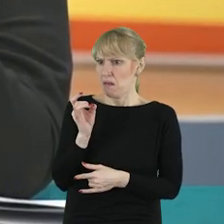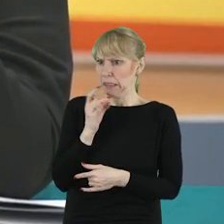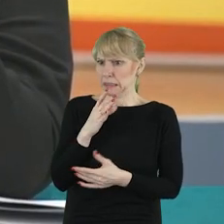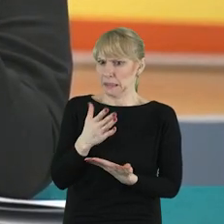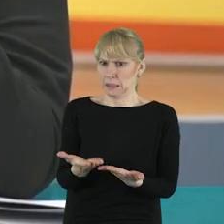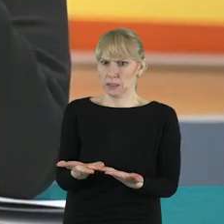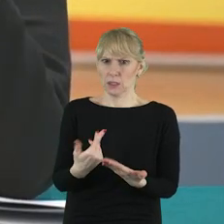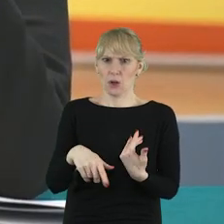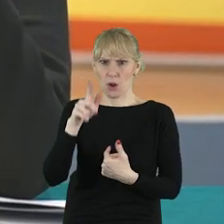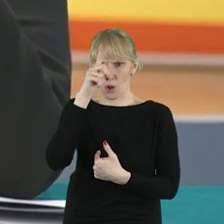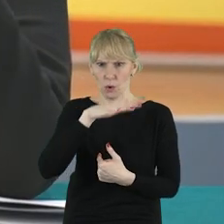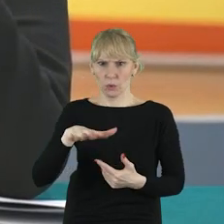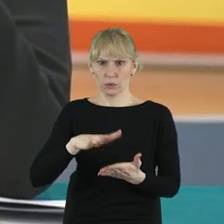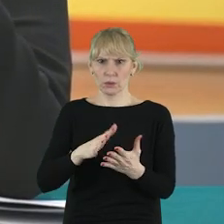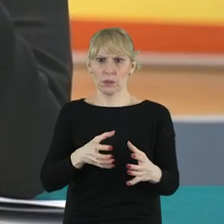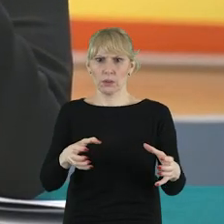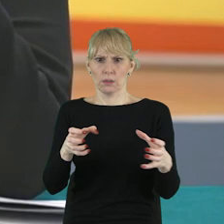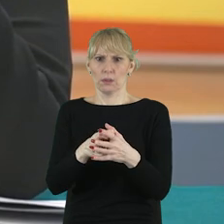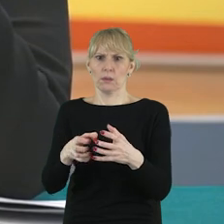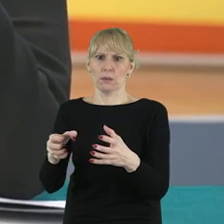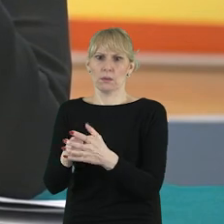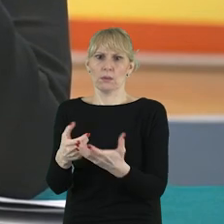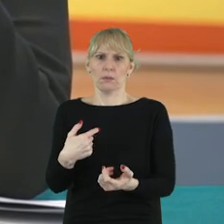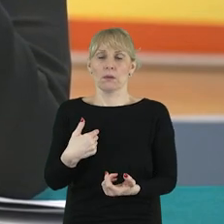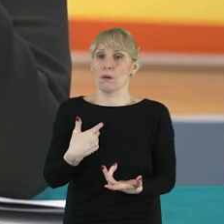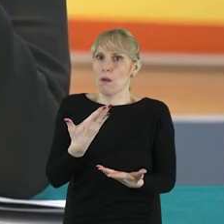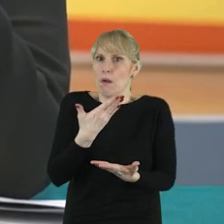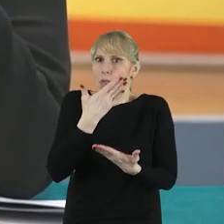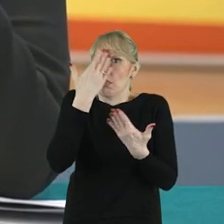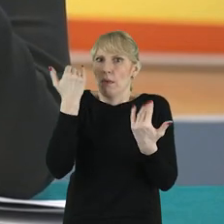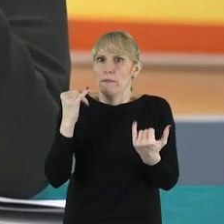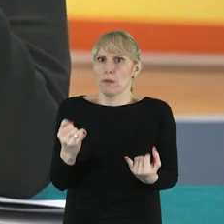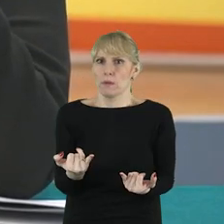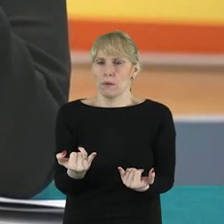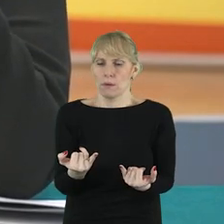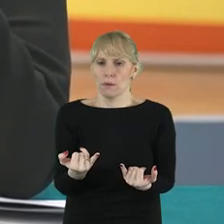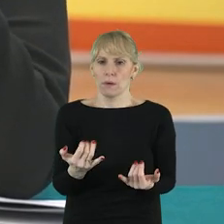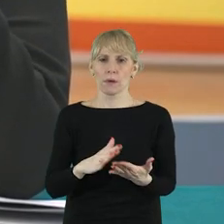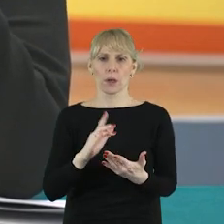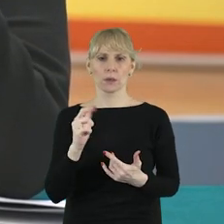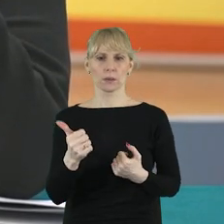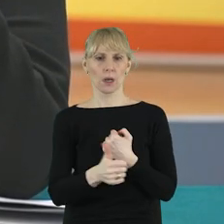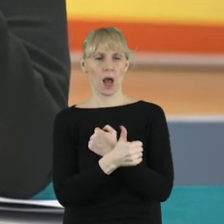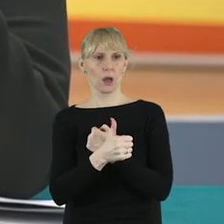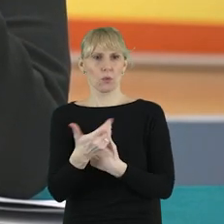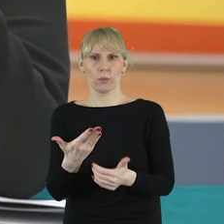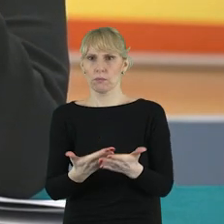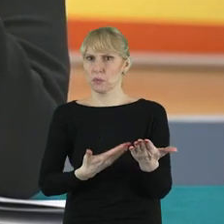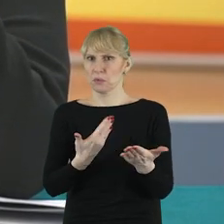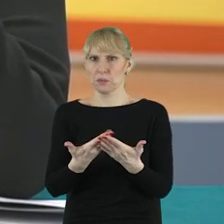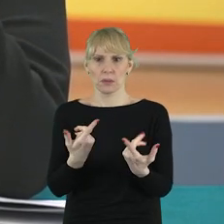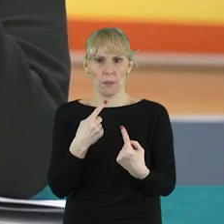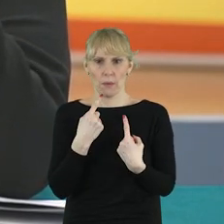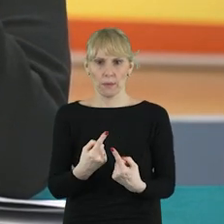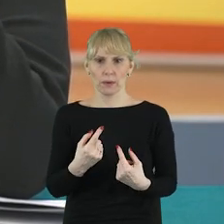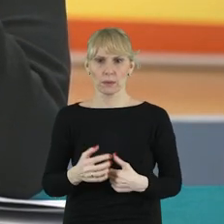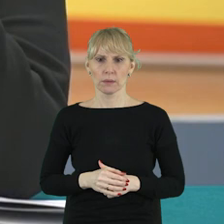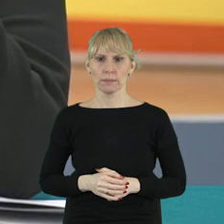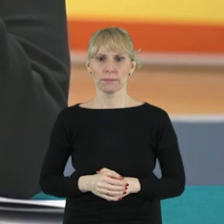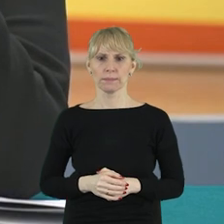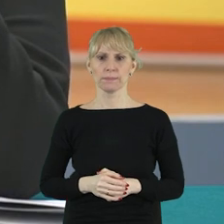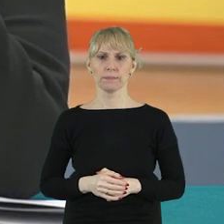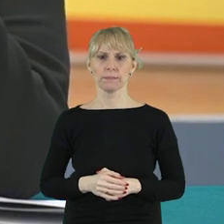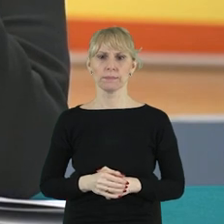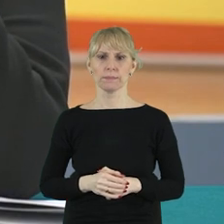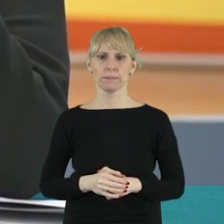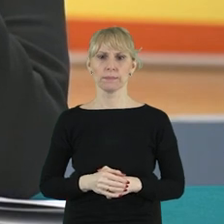pretensje do ludzi, że ludzie się zrzeszają. Ja tego nie jestem w stanie pojąć. Jakichkolwiek argumentów byśmy nie użyli